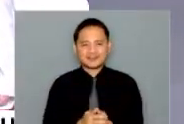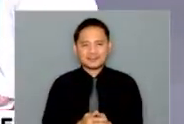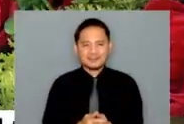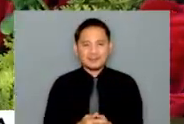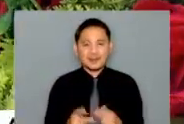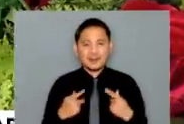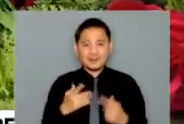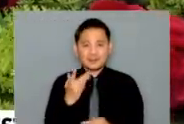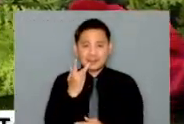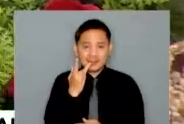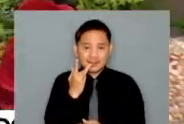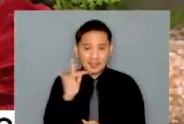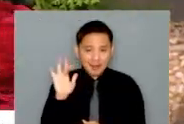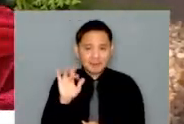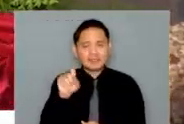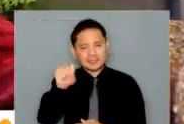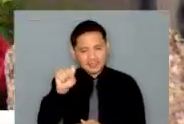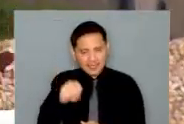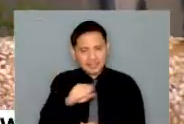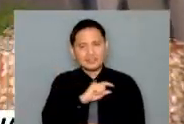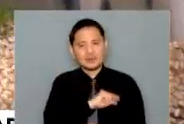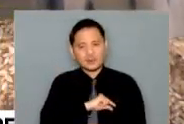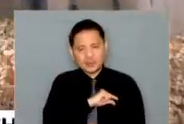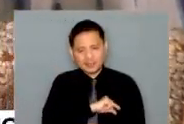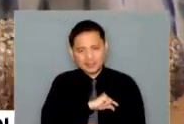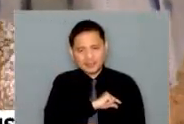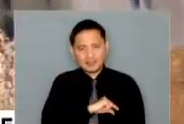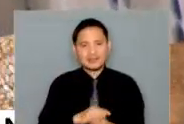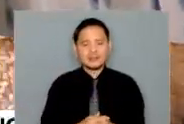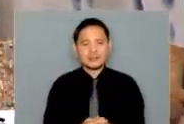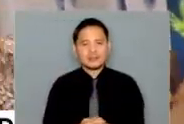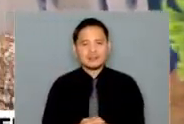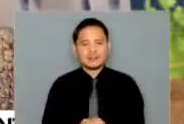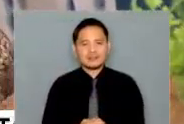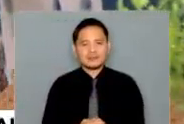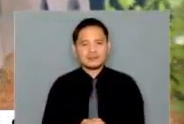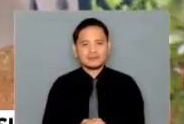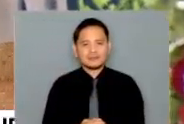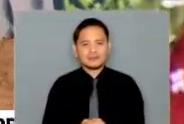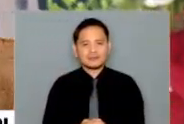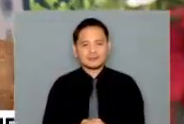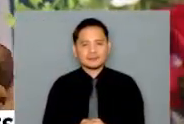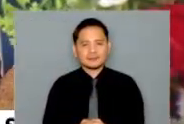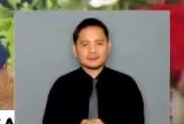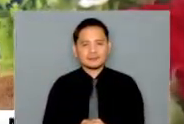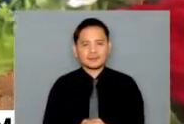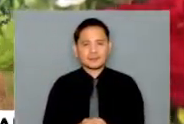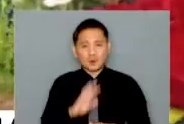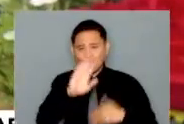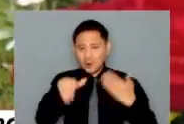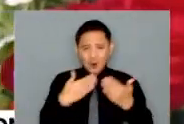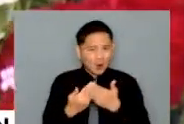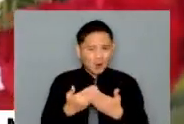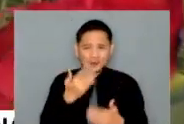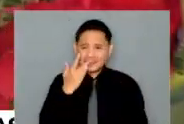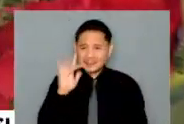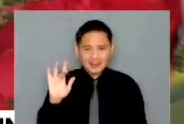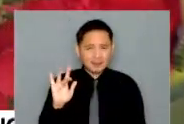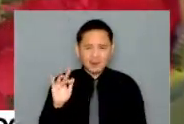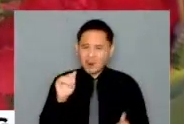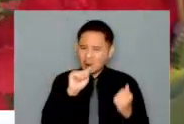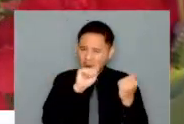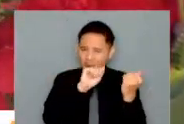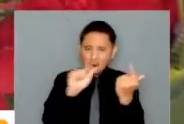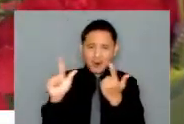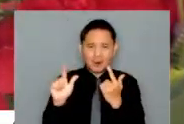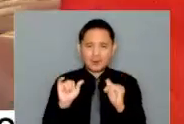quality, tulad nga na sinabi niya. Kasi hindi naman lahat ang nabibilhan natin. So, totoo lang na, lahat masarap agad. Ito talaga, wala kang maipipintas. Ang pinaka-paborito ko